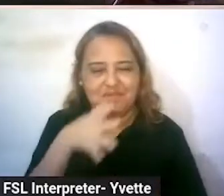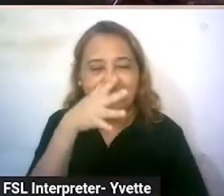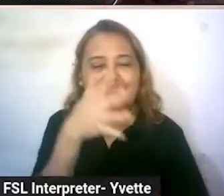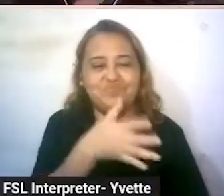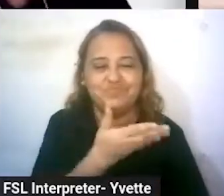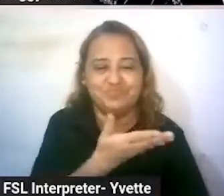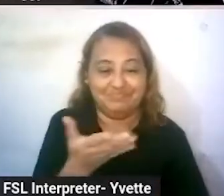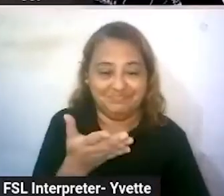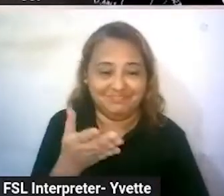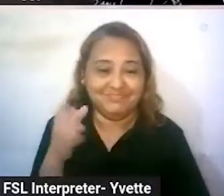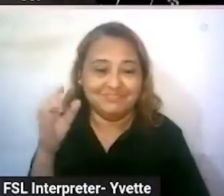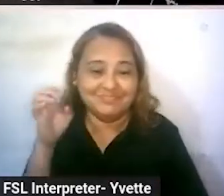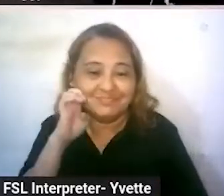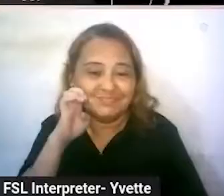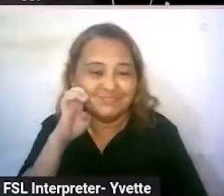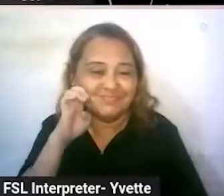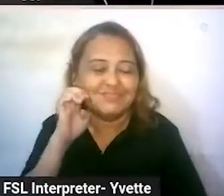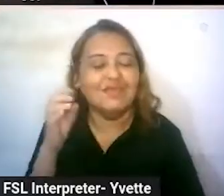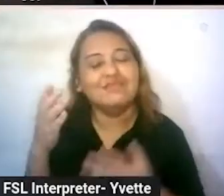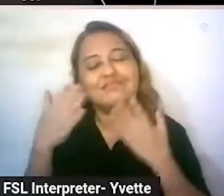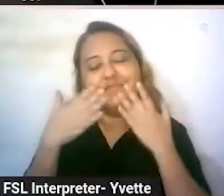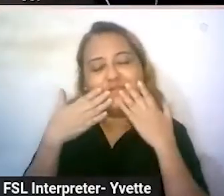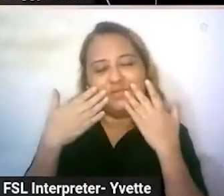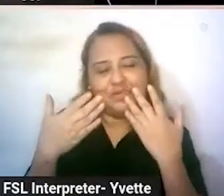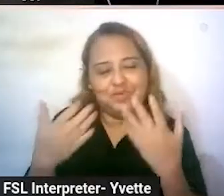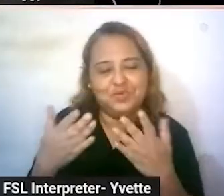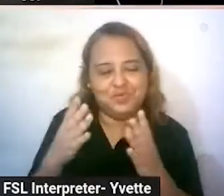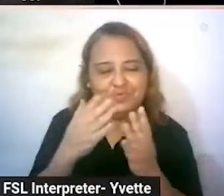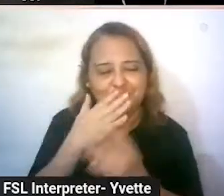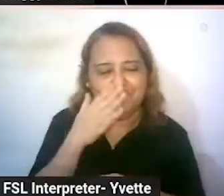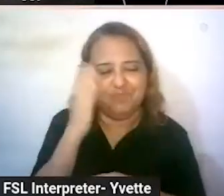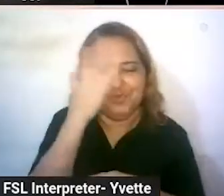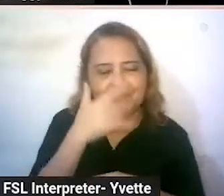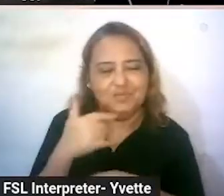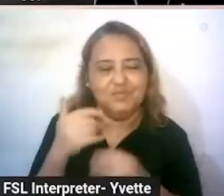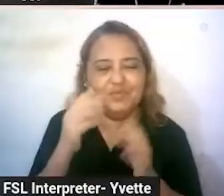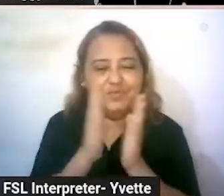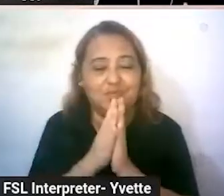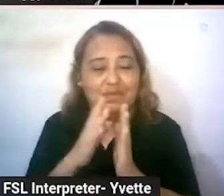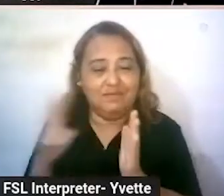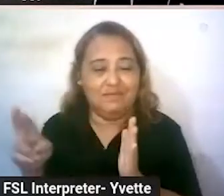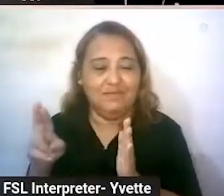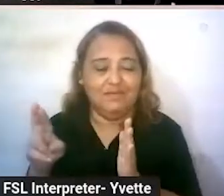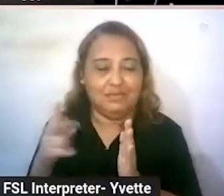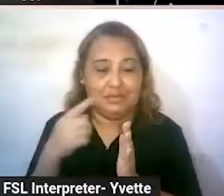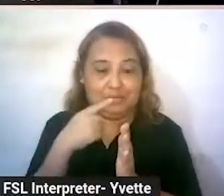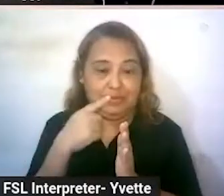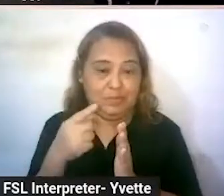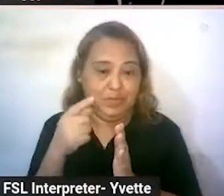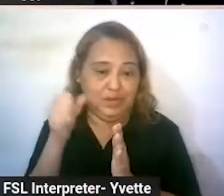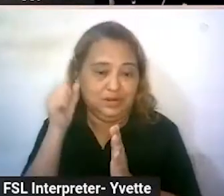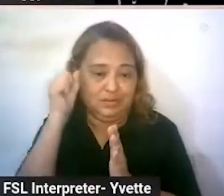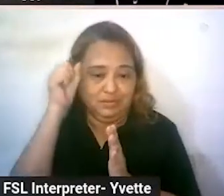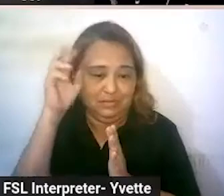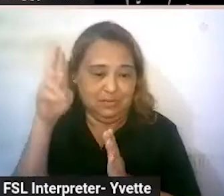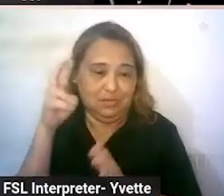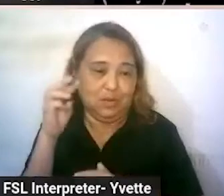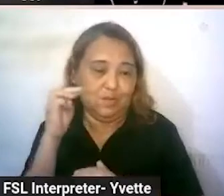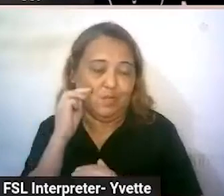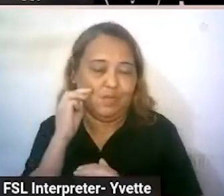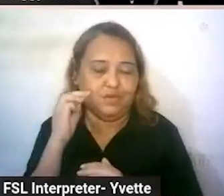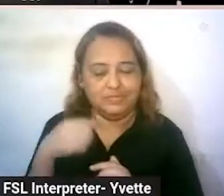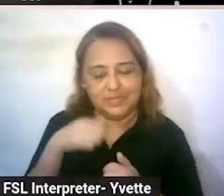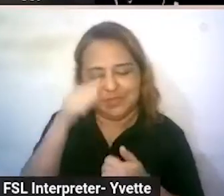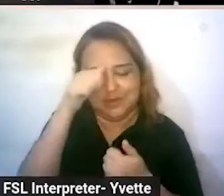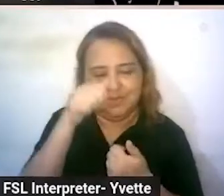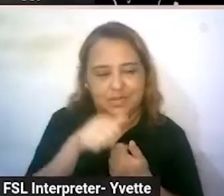and amen. Thank you so much for that beautiful prayer, Miss Peggy. Yes po, dun sa sinabi ni Sermon, ako naman po, I have been reminded